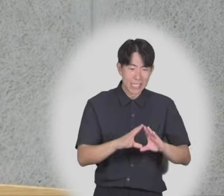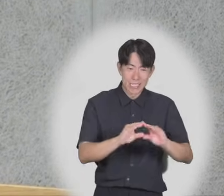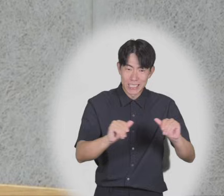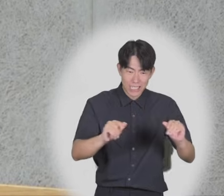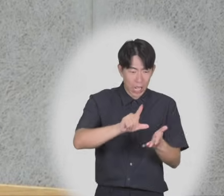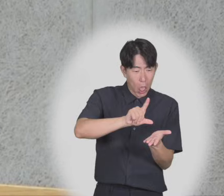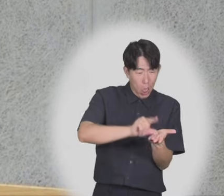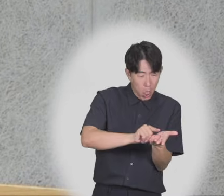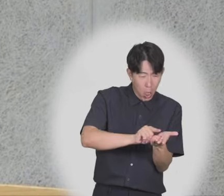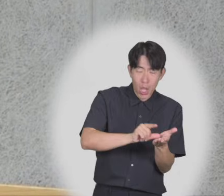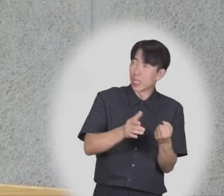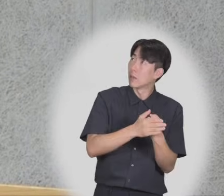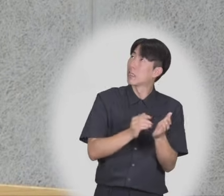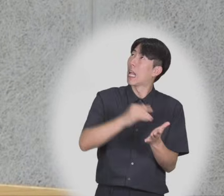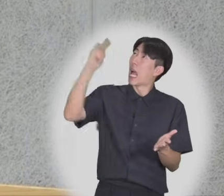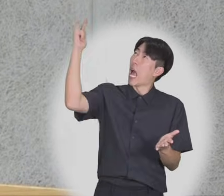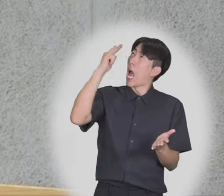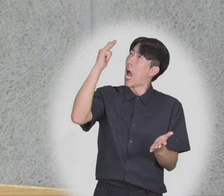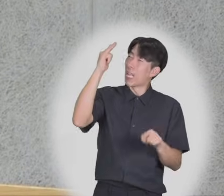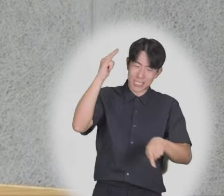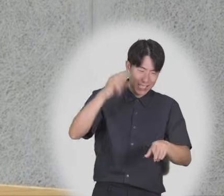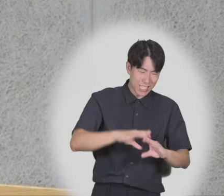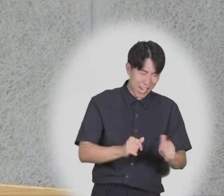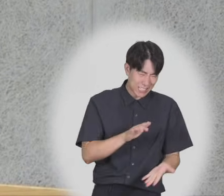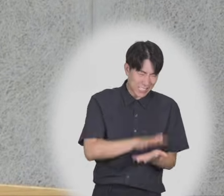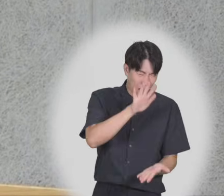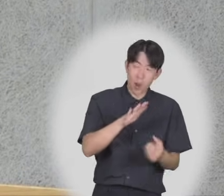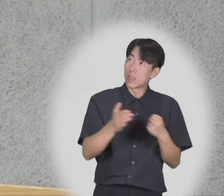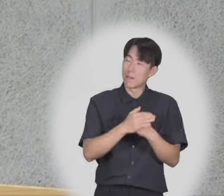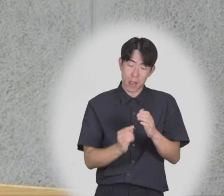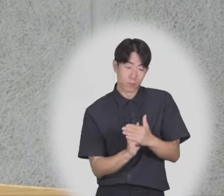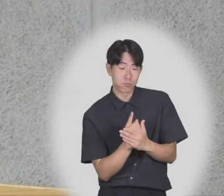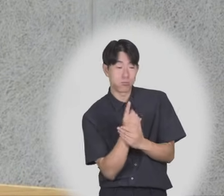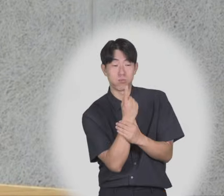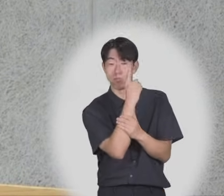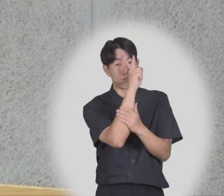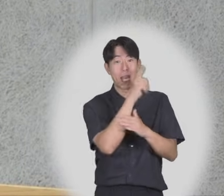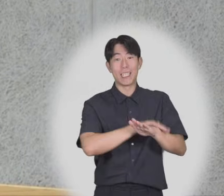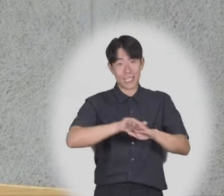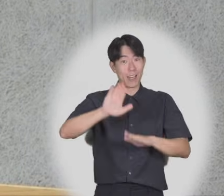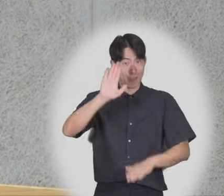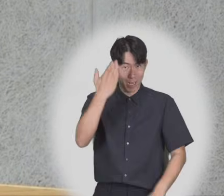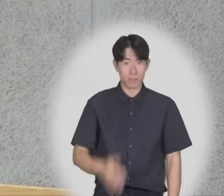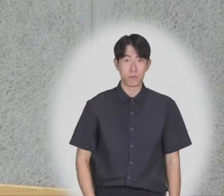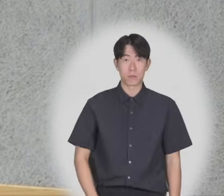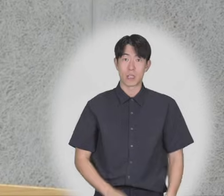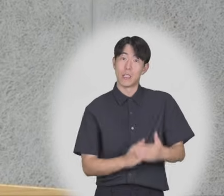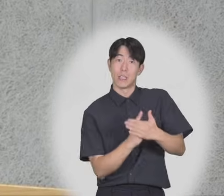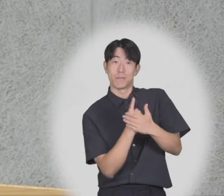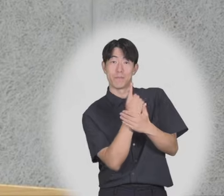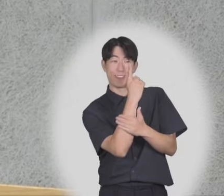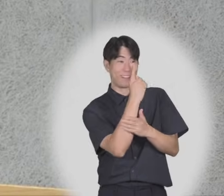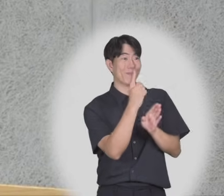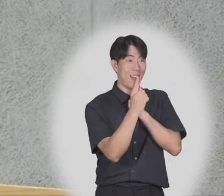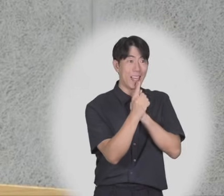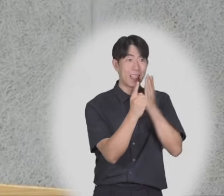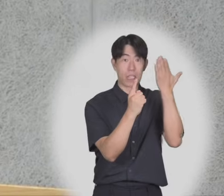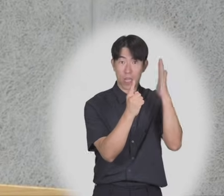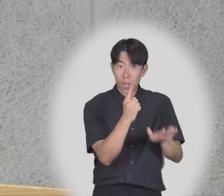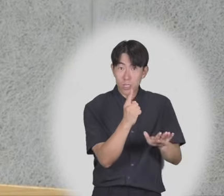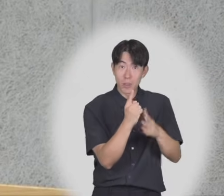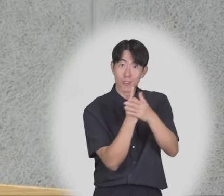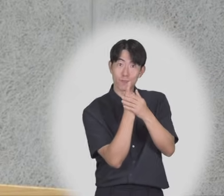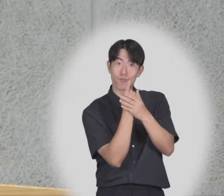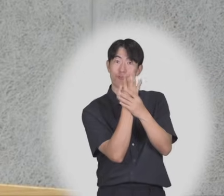땅이 뜨거워지는 겁니다. 그래가지고 이제 싹이 발화가 잘 되는 거예요. 이제 발화는 잘 되는데 빨리 싹이 나긴